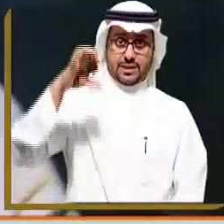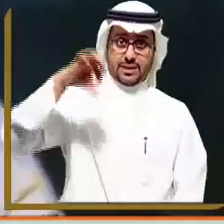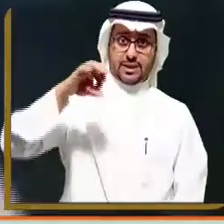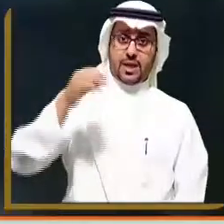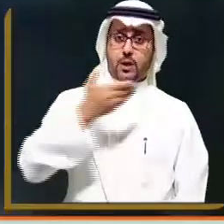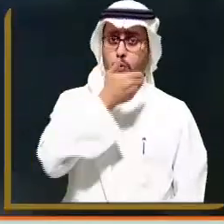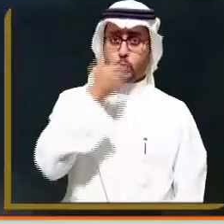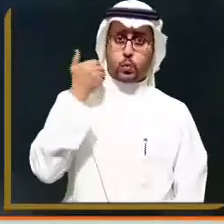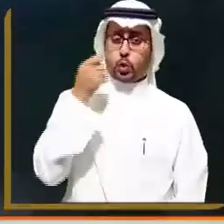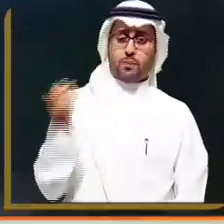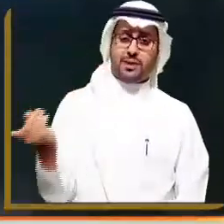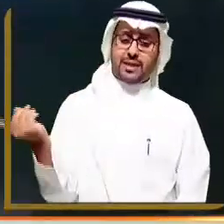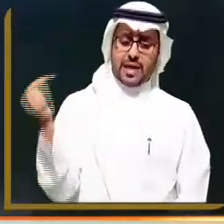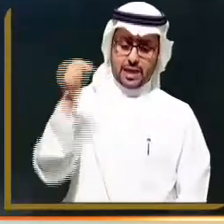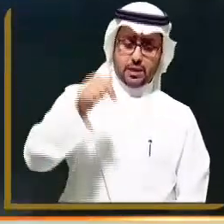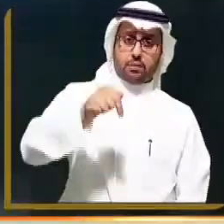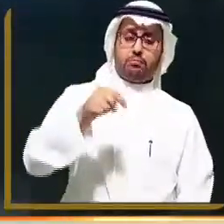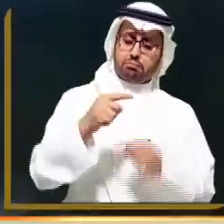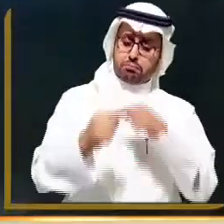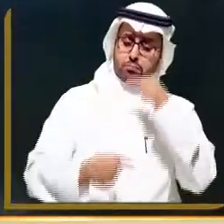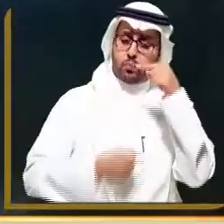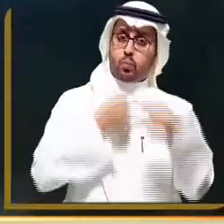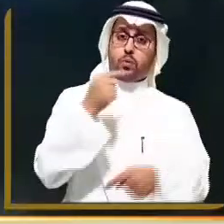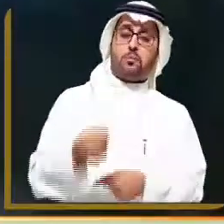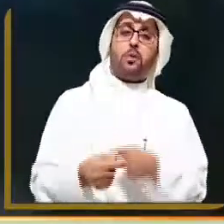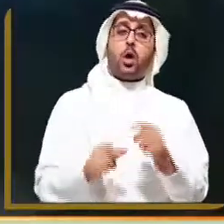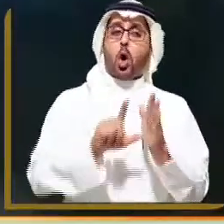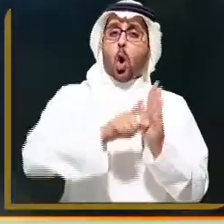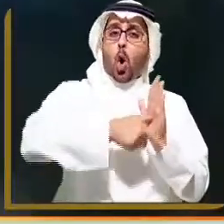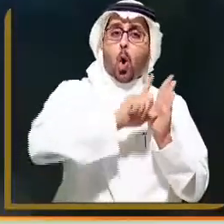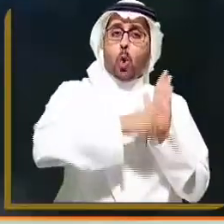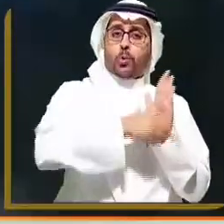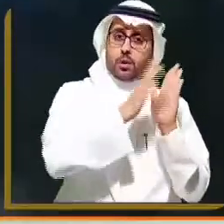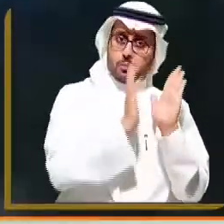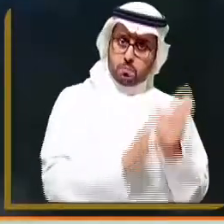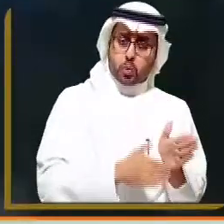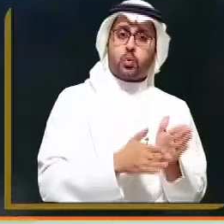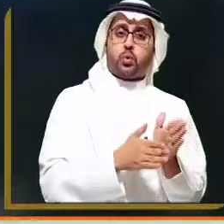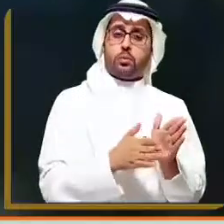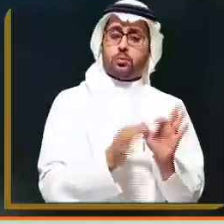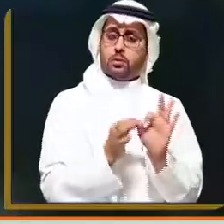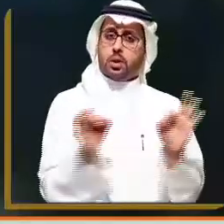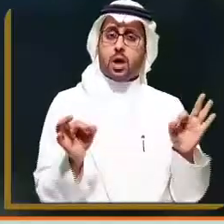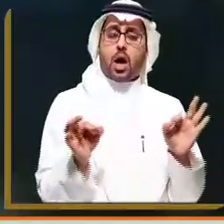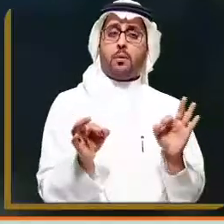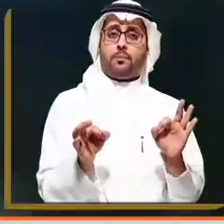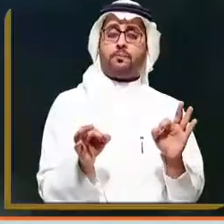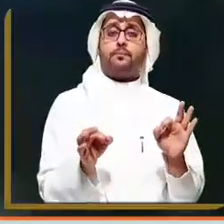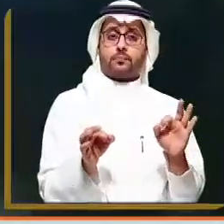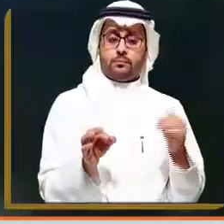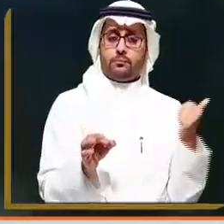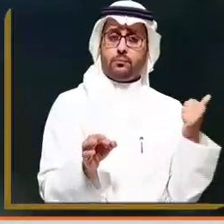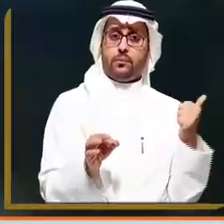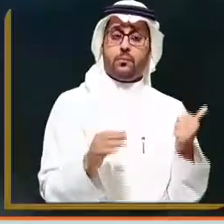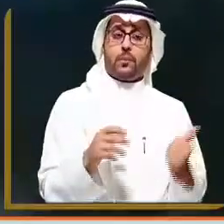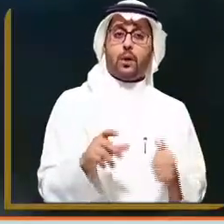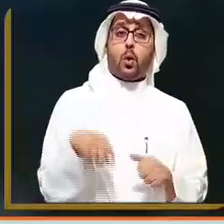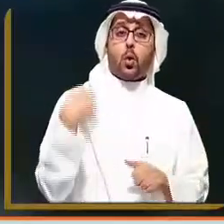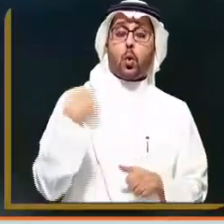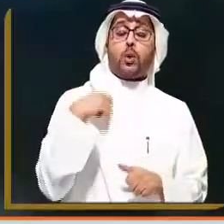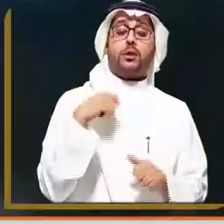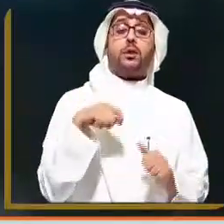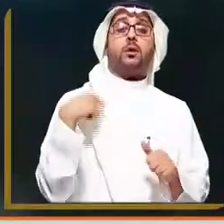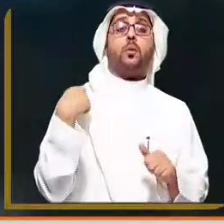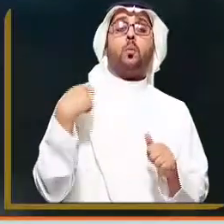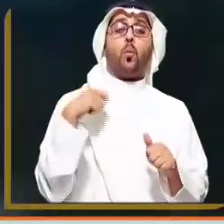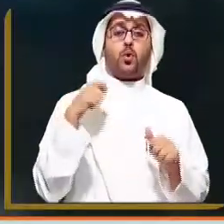اليوم. وأيضا بارك الله فيك يوجد أيضا خطة تم توجيهها من قبل معالي وزير الشؤون